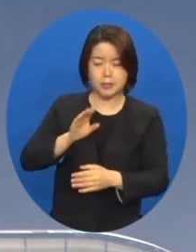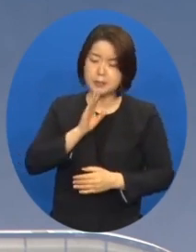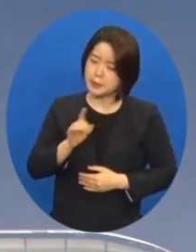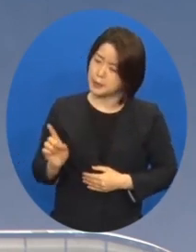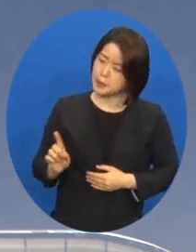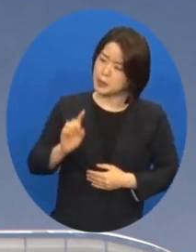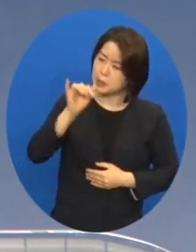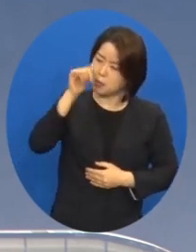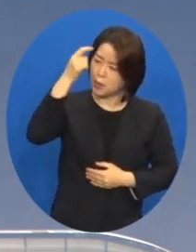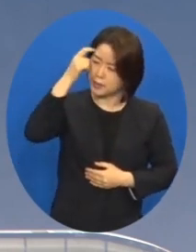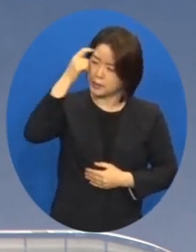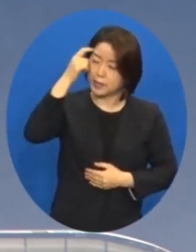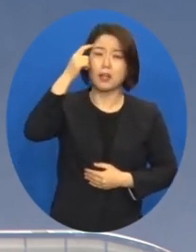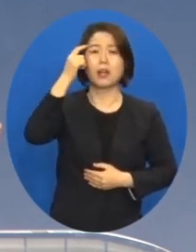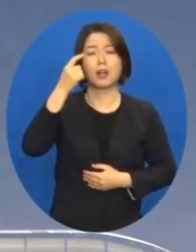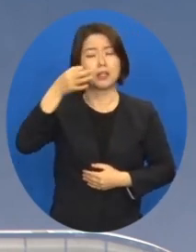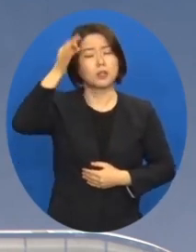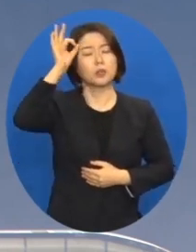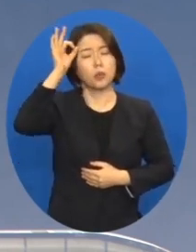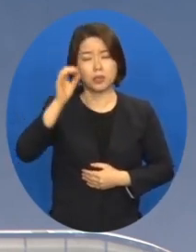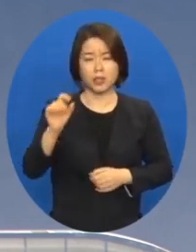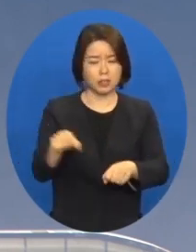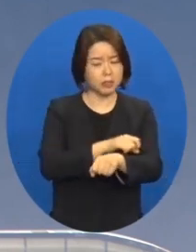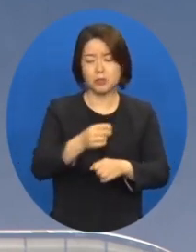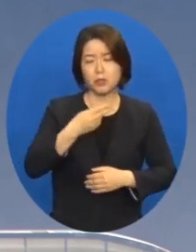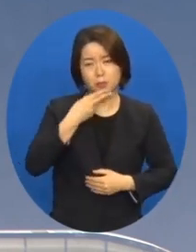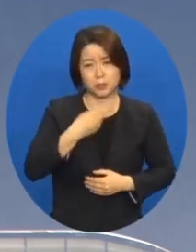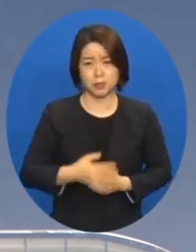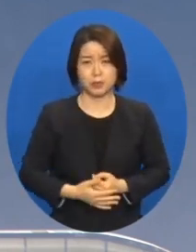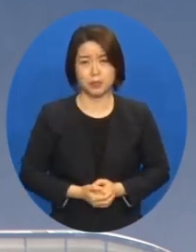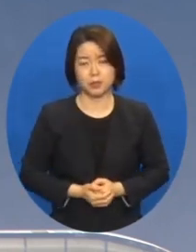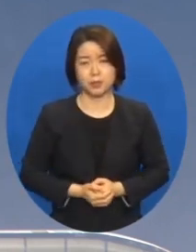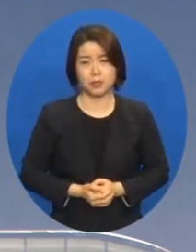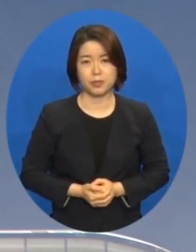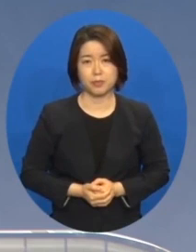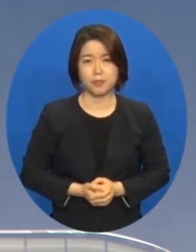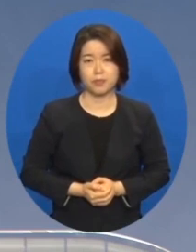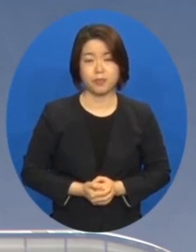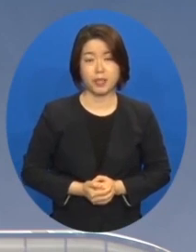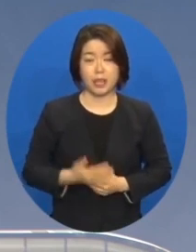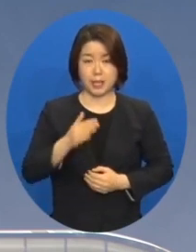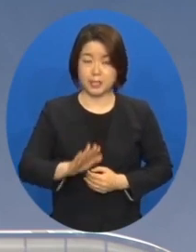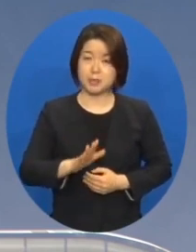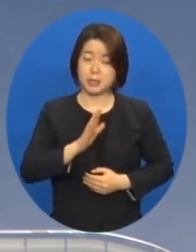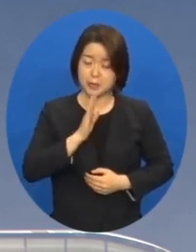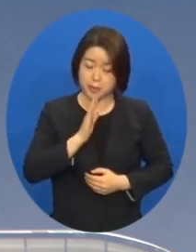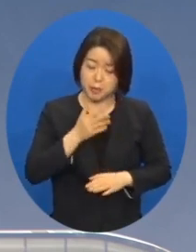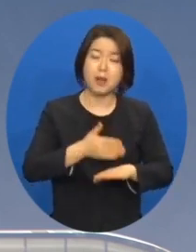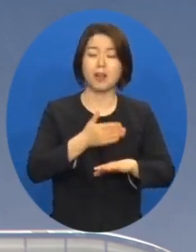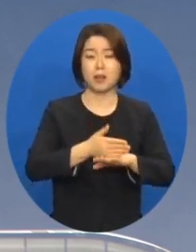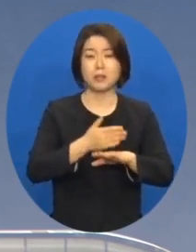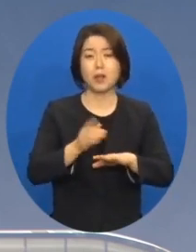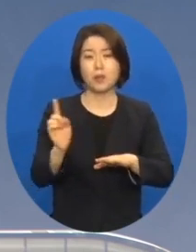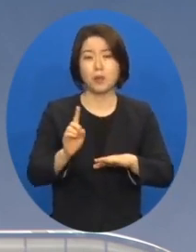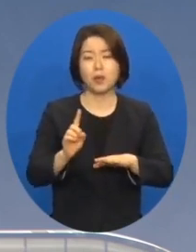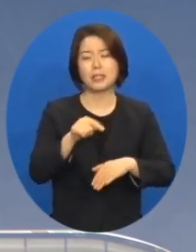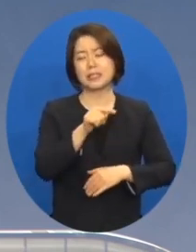있는가? 생각나는 게 특별히 없었습니다. 너무 감사한 것은 그게 꿈이었다는